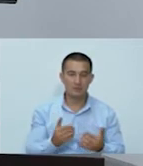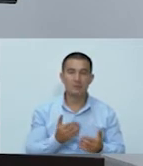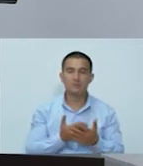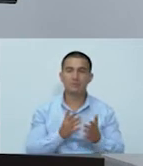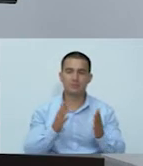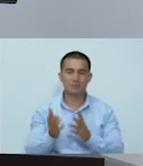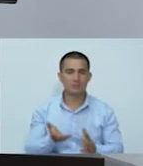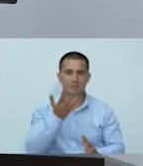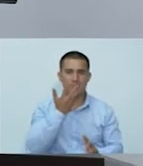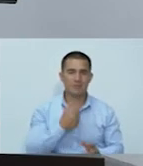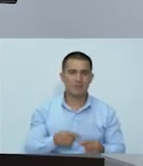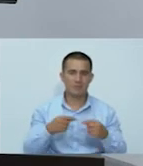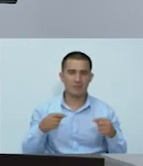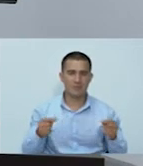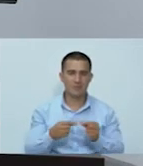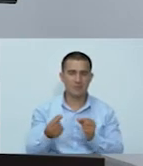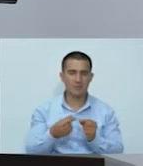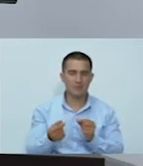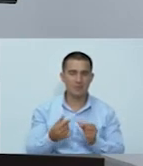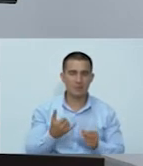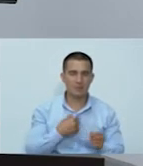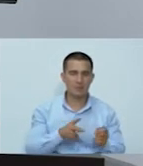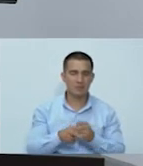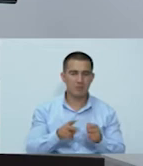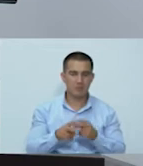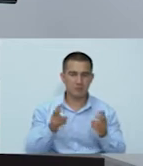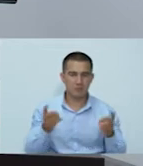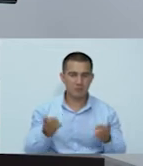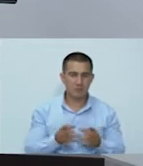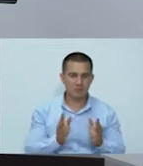har xil rangdagi qog'oz tilimlari kerak bo'ladi.